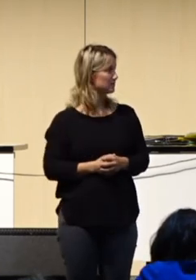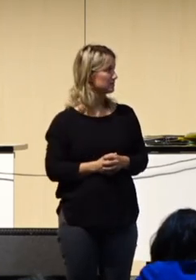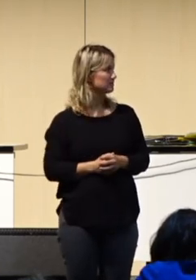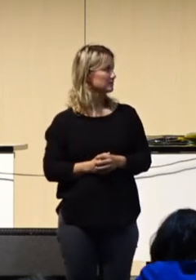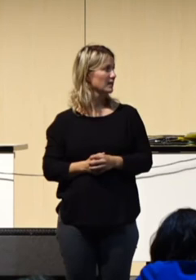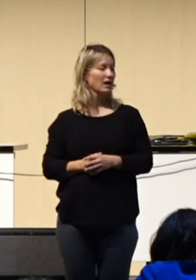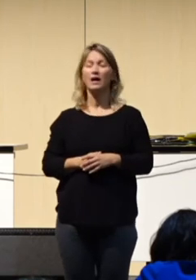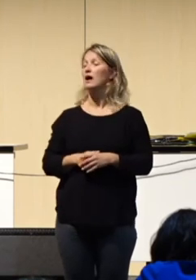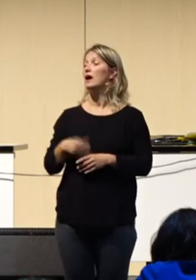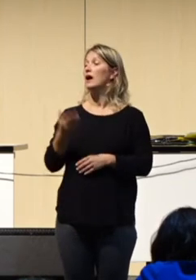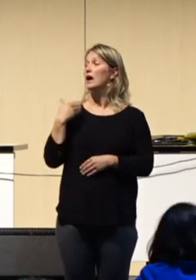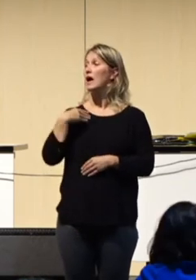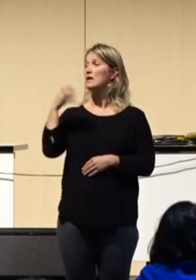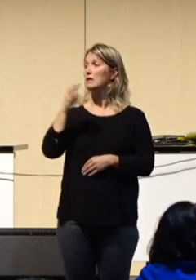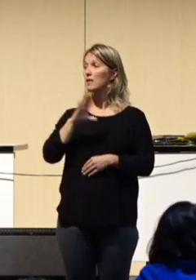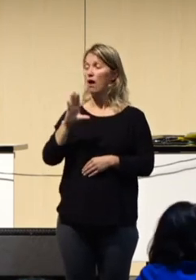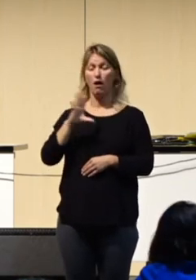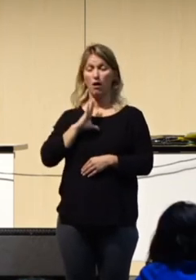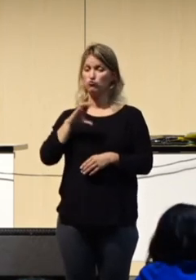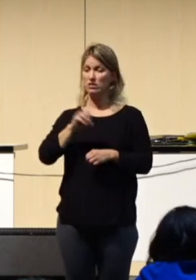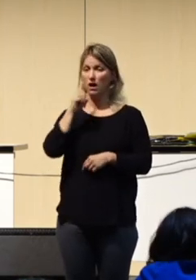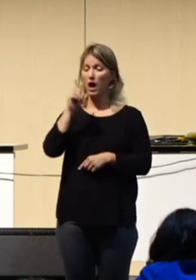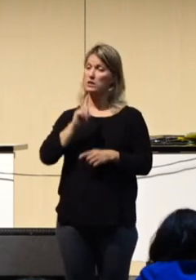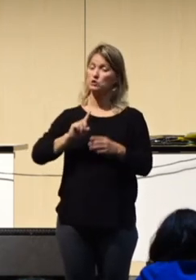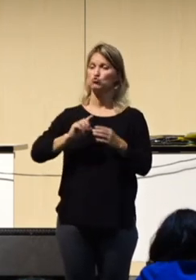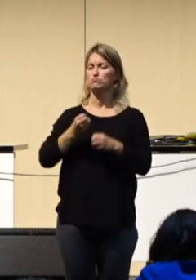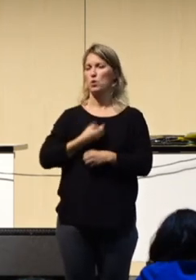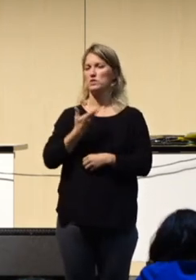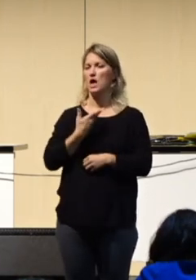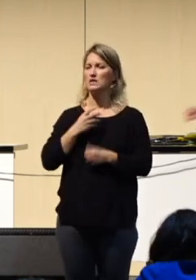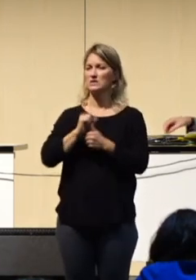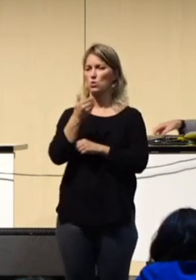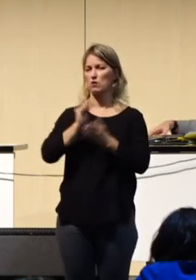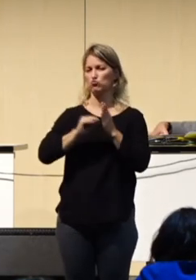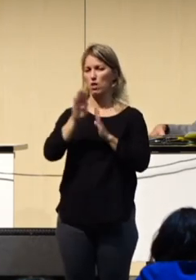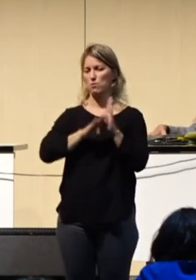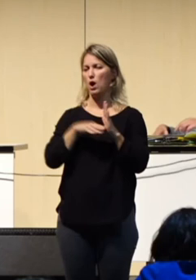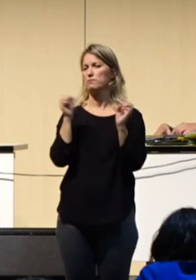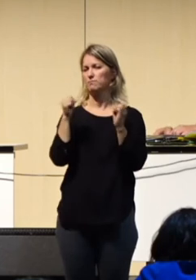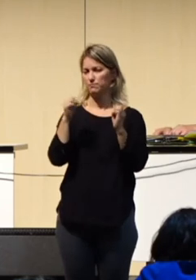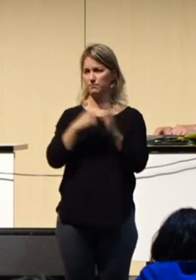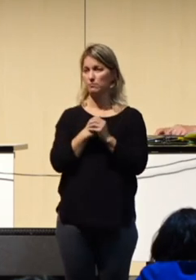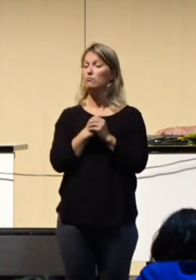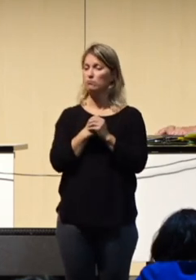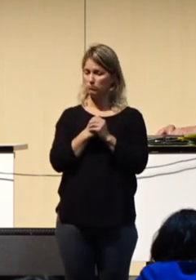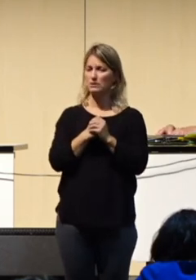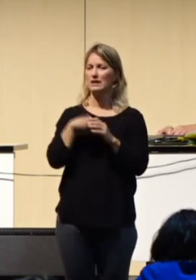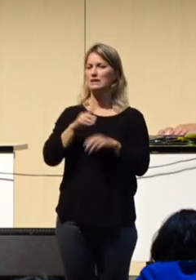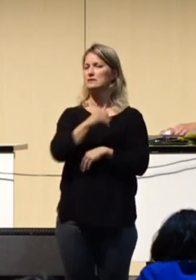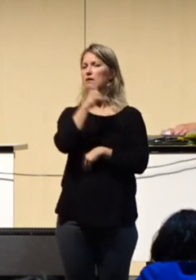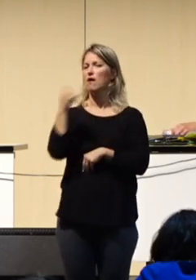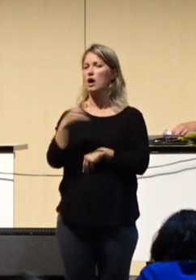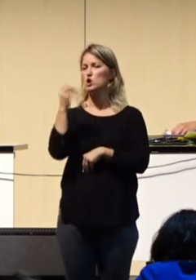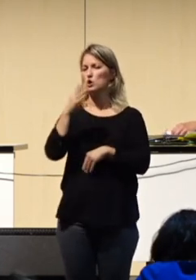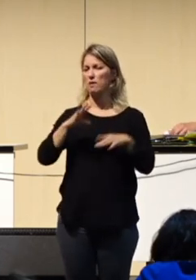der Sommerpause hat unser Stadtrat ein spontanes Sommerschulprogramm beschlossen, welches kurzerhand in den diesjährigen Sommerferien